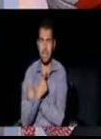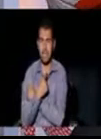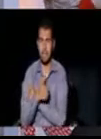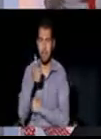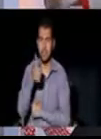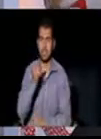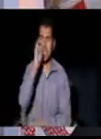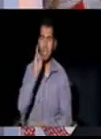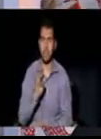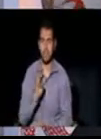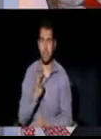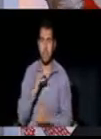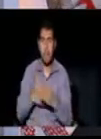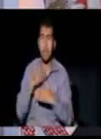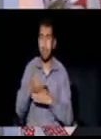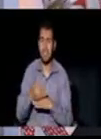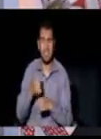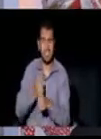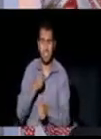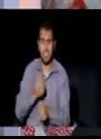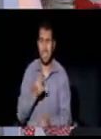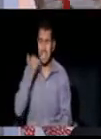مفيش حاجه بالنسبه له صعبه او ضعيفه.